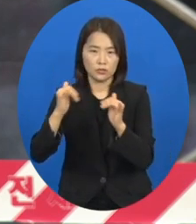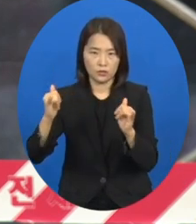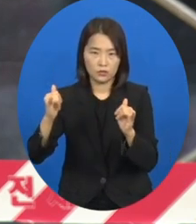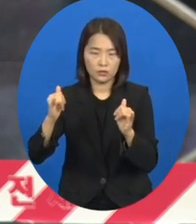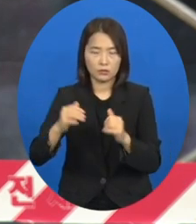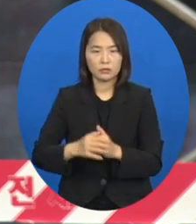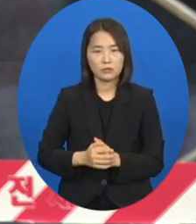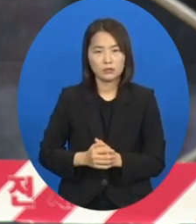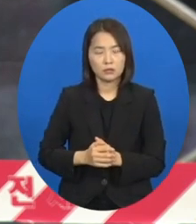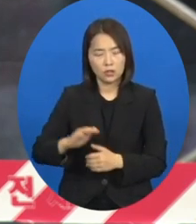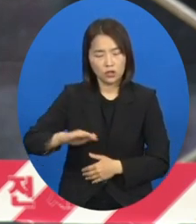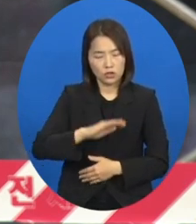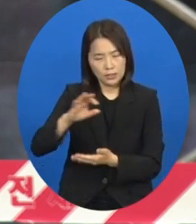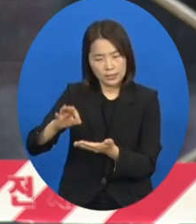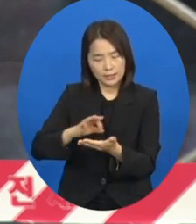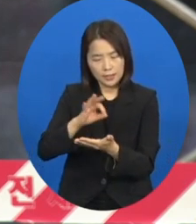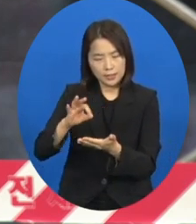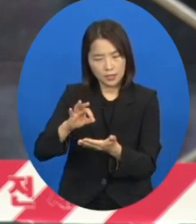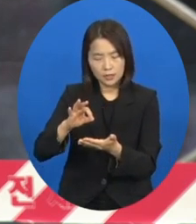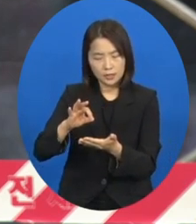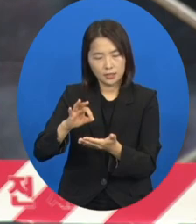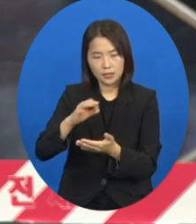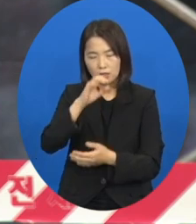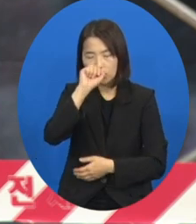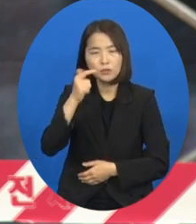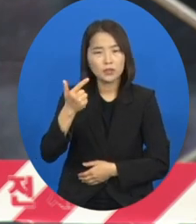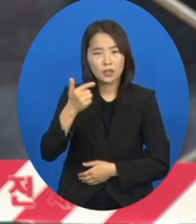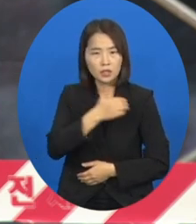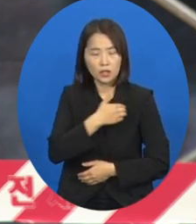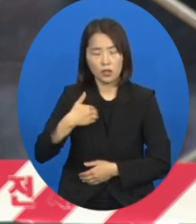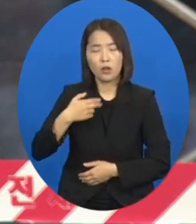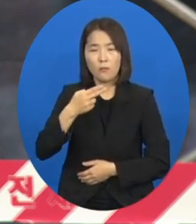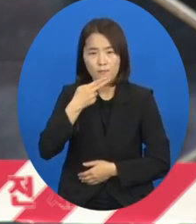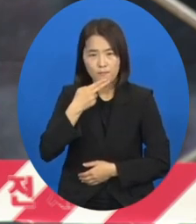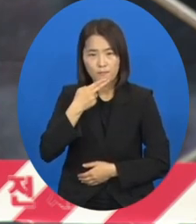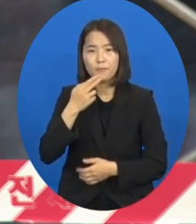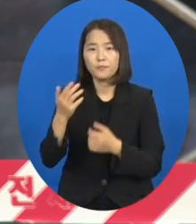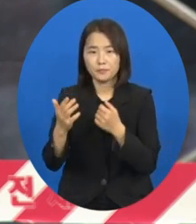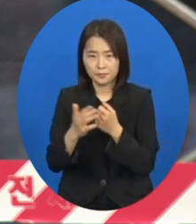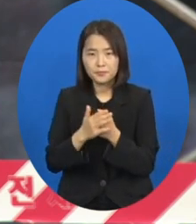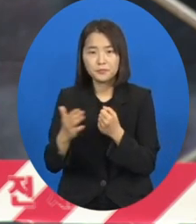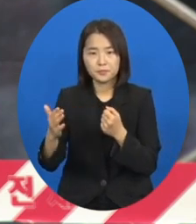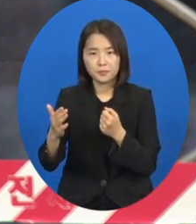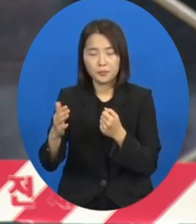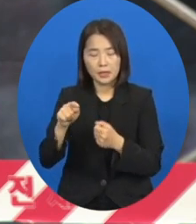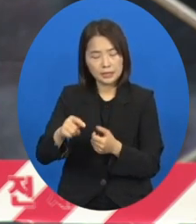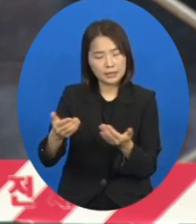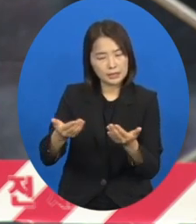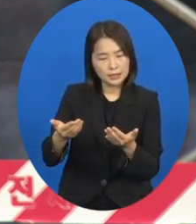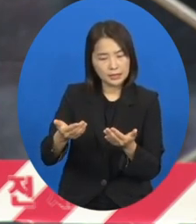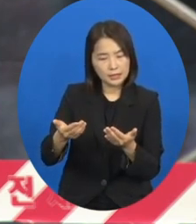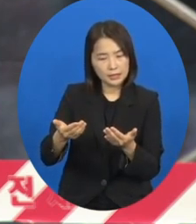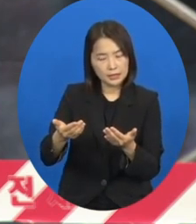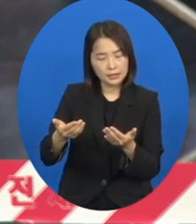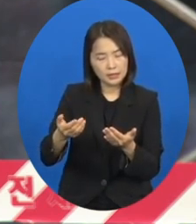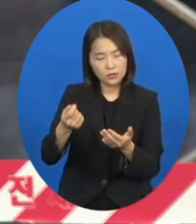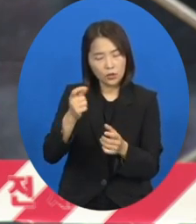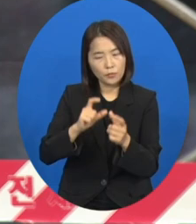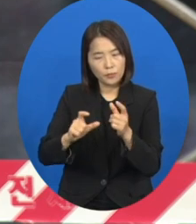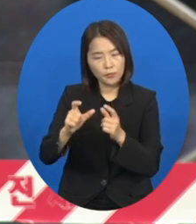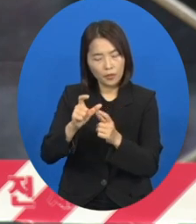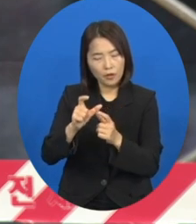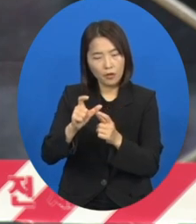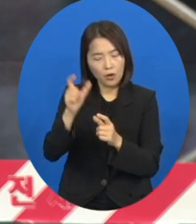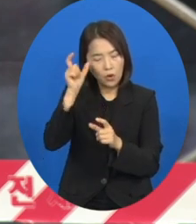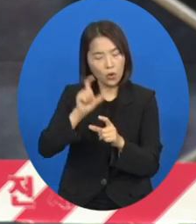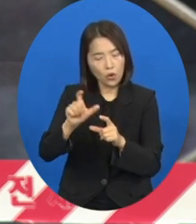청년들에게는 우리의 재정적인 형편이 좋지 않고 또 여유 자금이 없으니 우리가 이 일을 하는데 좀 더